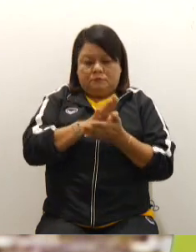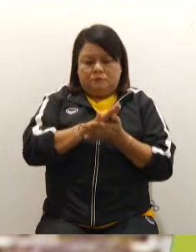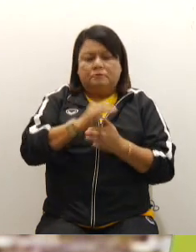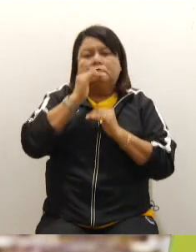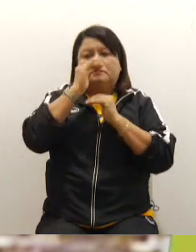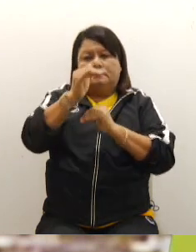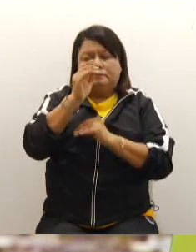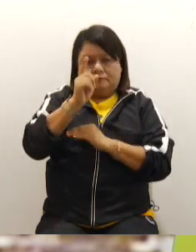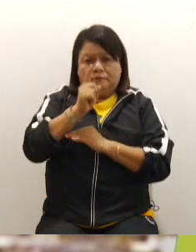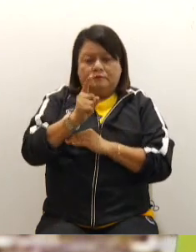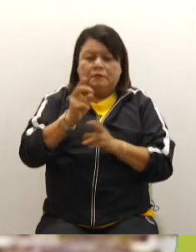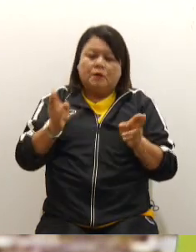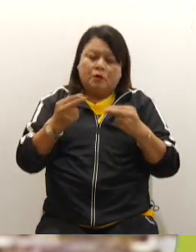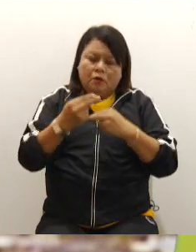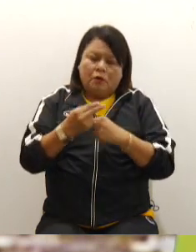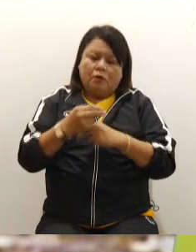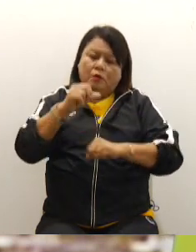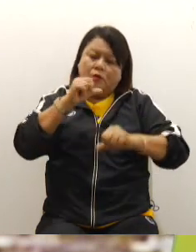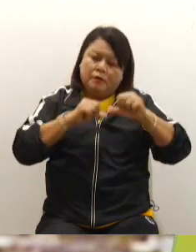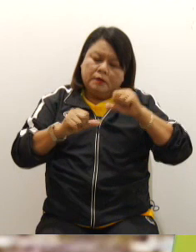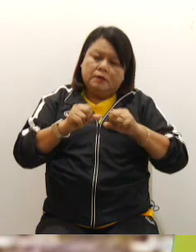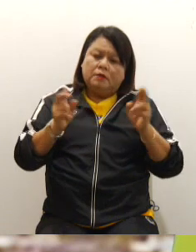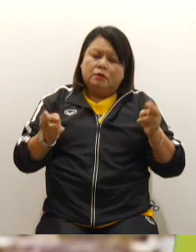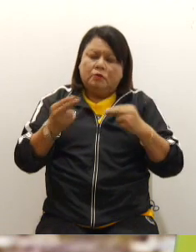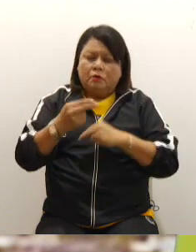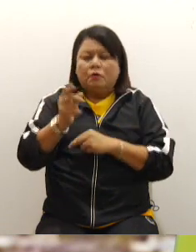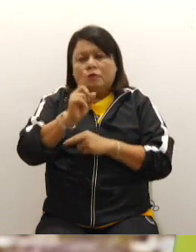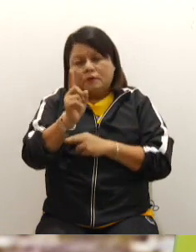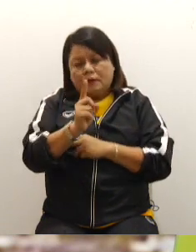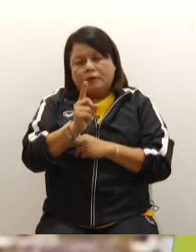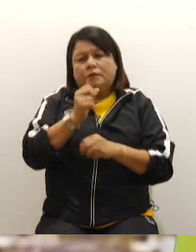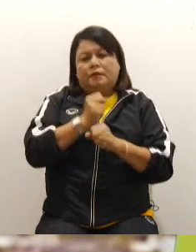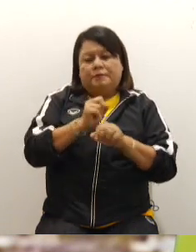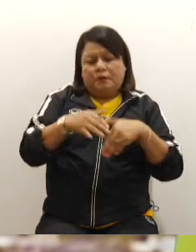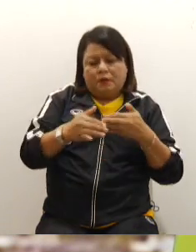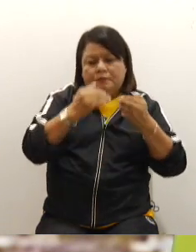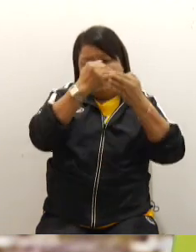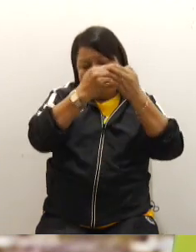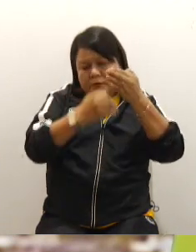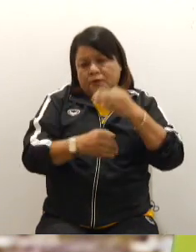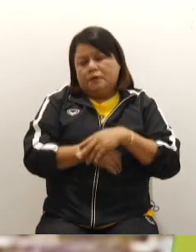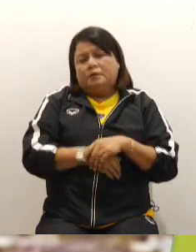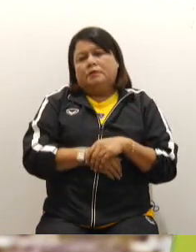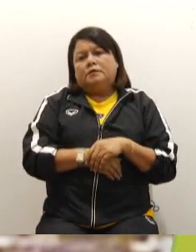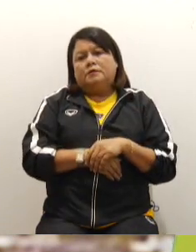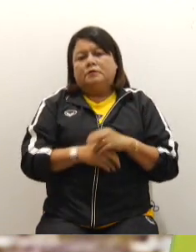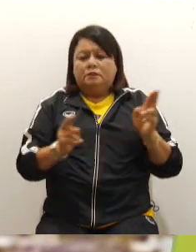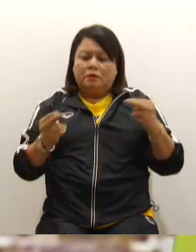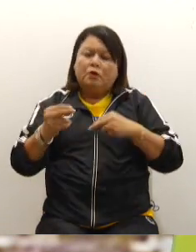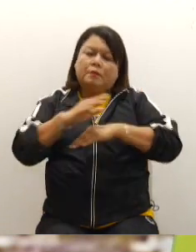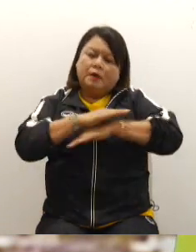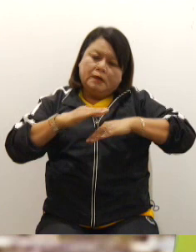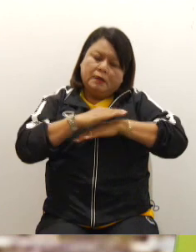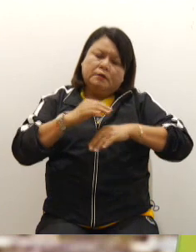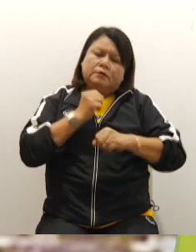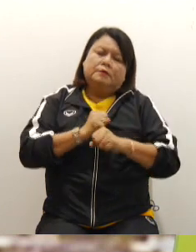ครับห้องปฏิบัติการทางเคมีควรปฏิบัติอย่างไรชีววิทยาฟิสิกส์อย่างไรนะครับหรือแม้กระทั่งห้องพละศึกษาต้องป